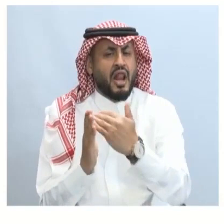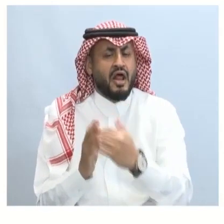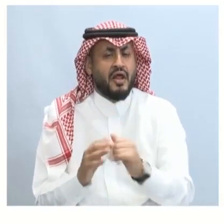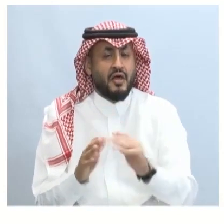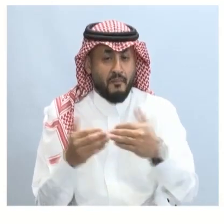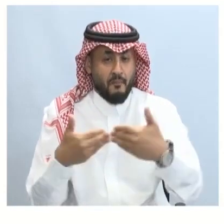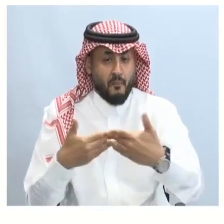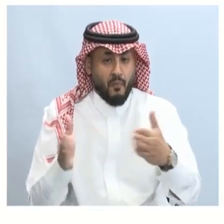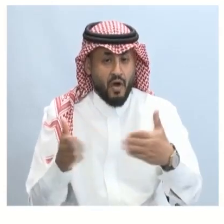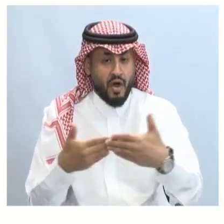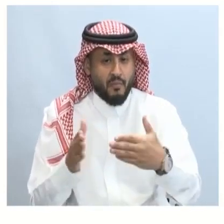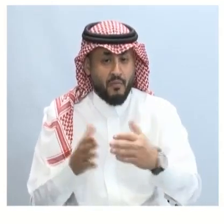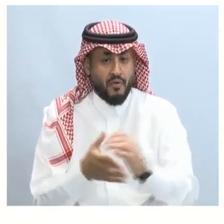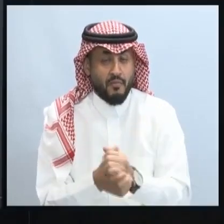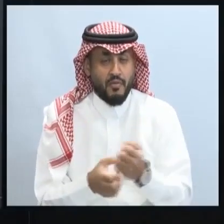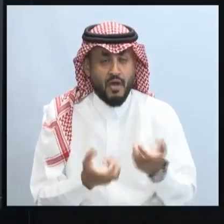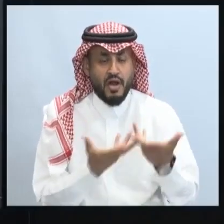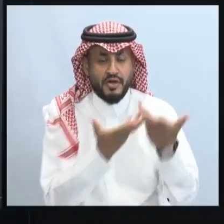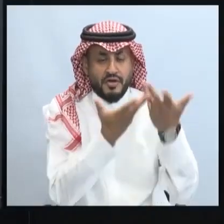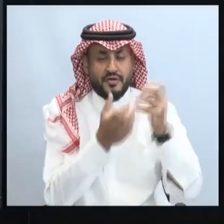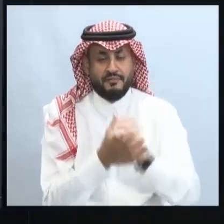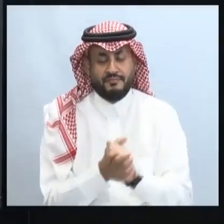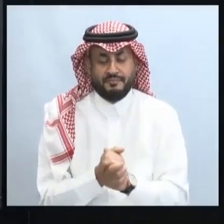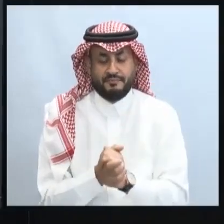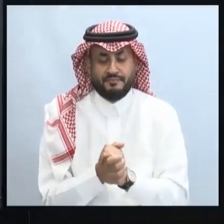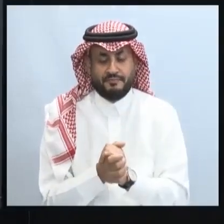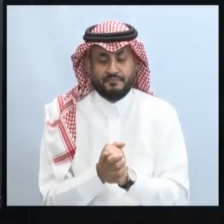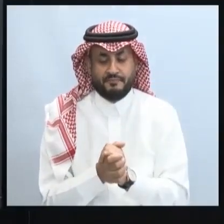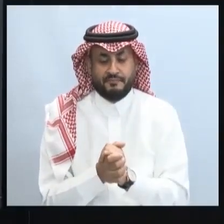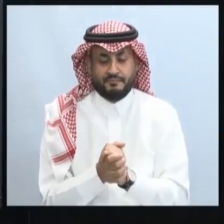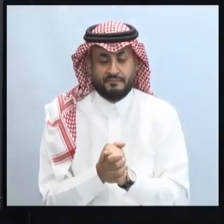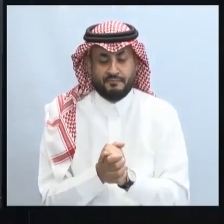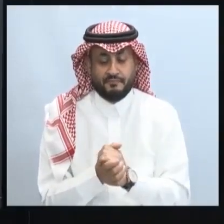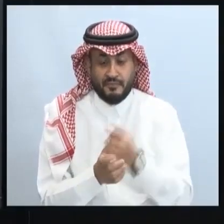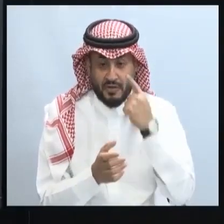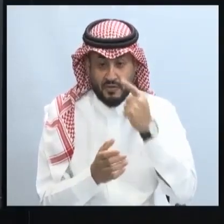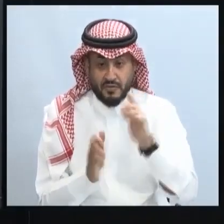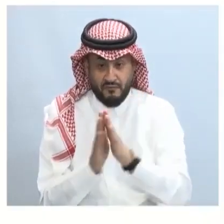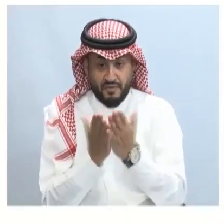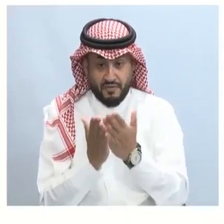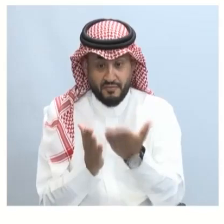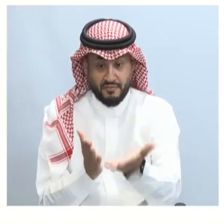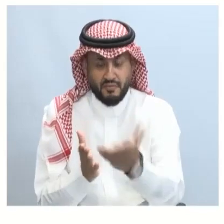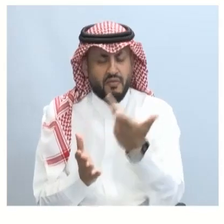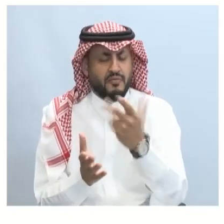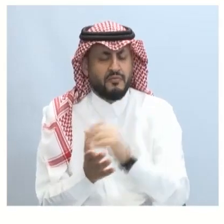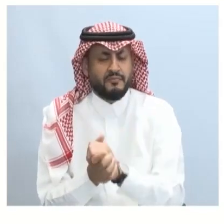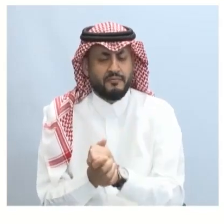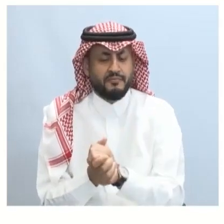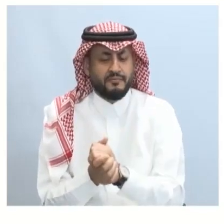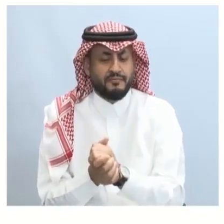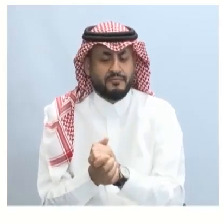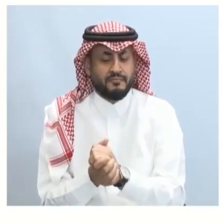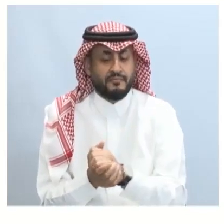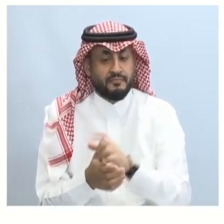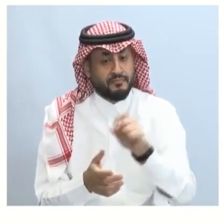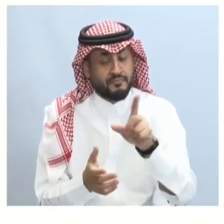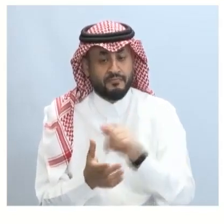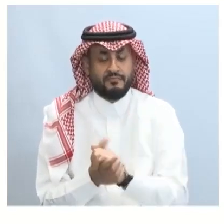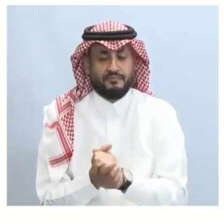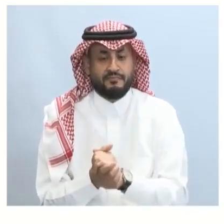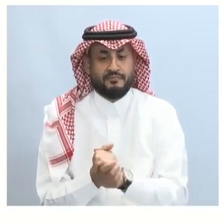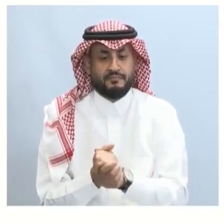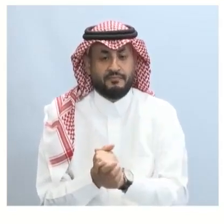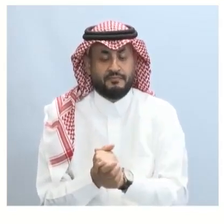نستنتج الطالب وبالطالبه عدد ابواب الجنه هذا الكتاب الذي امامكم اي كتاب احسنتم